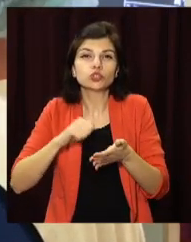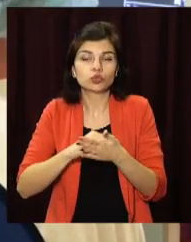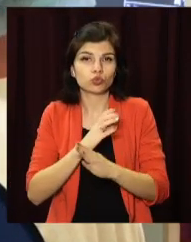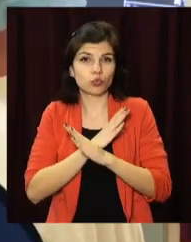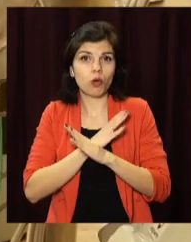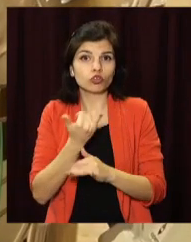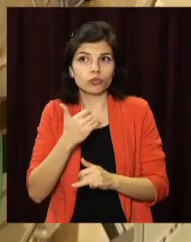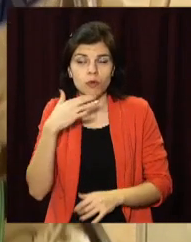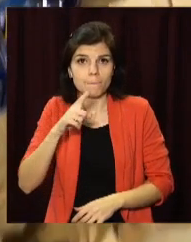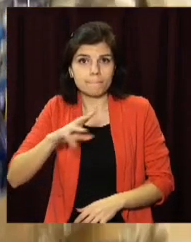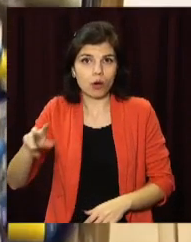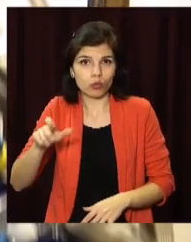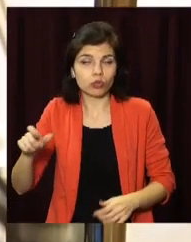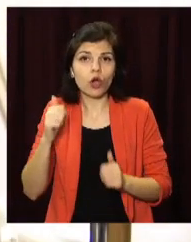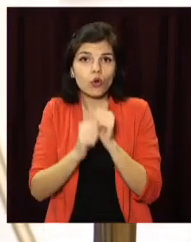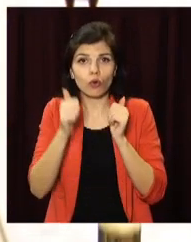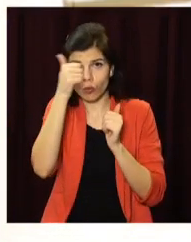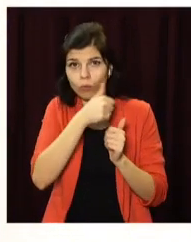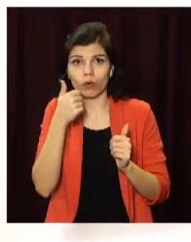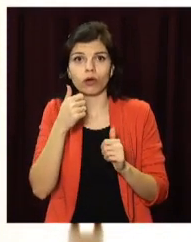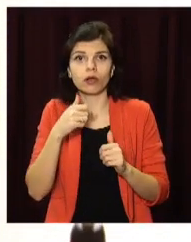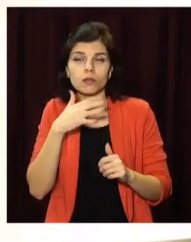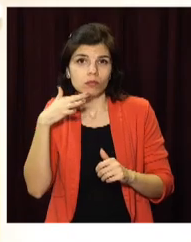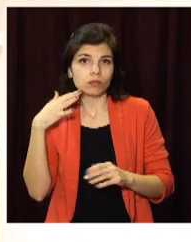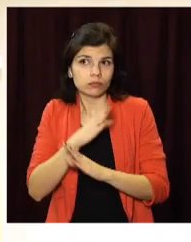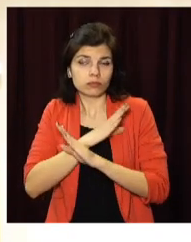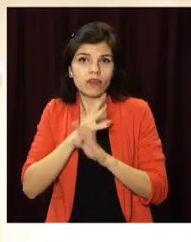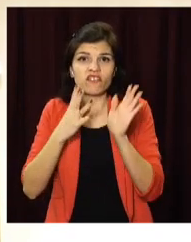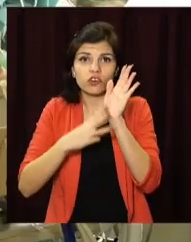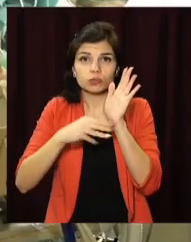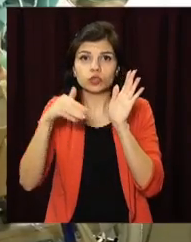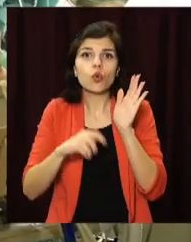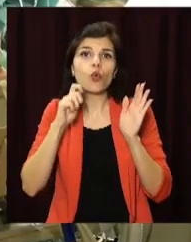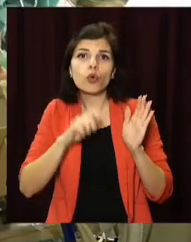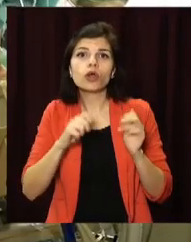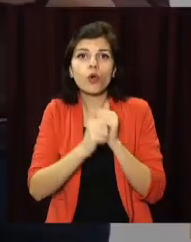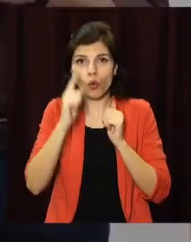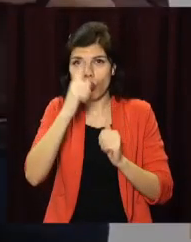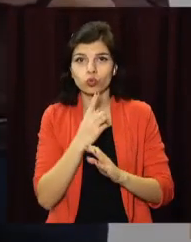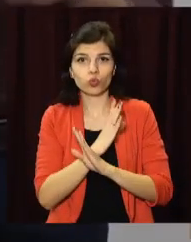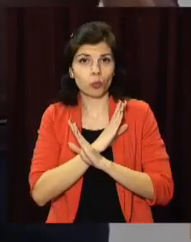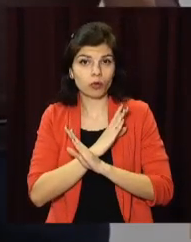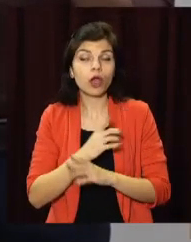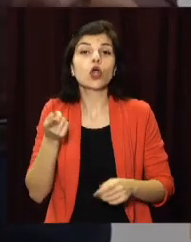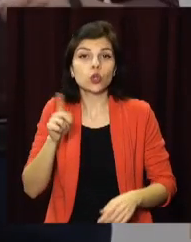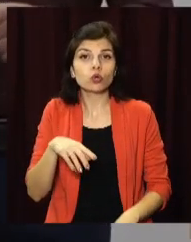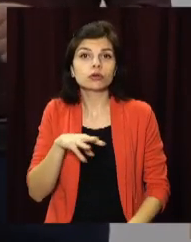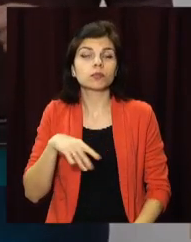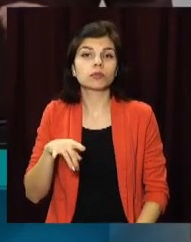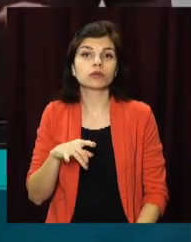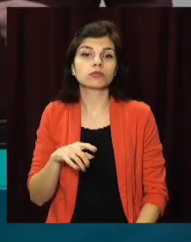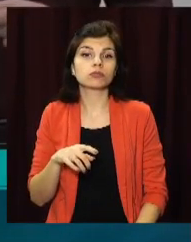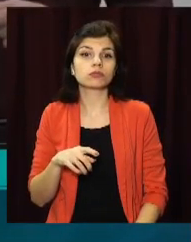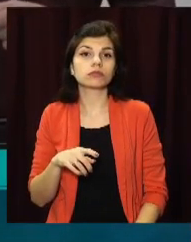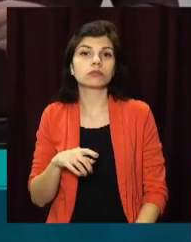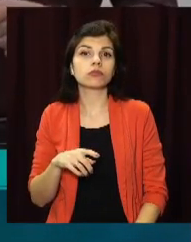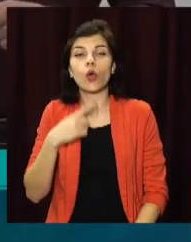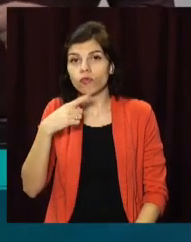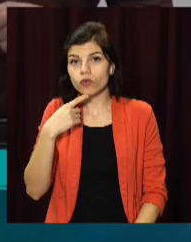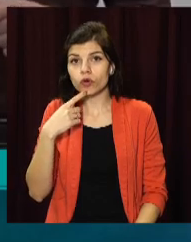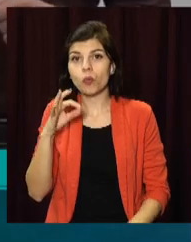пацієнтів. Щороку рак стає причиною смерті 80 тисяч українців. Також ми говоримо